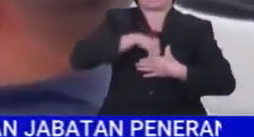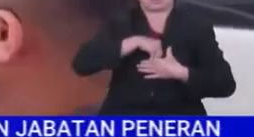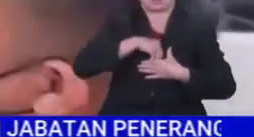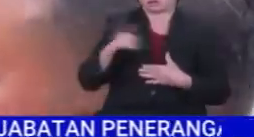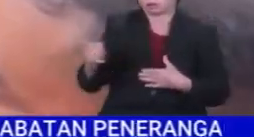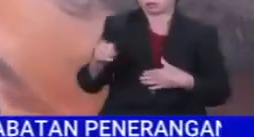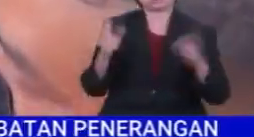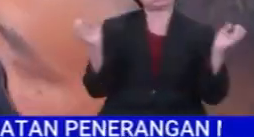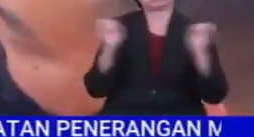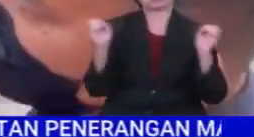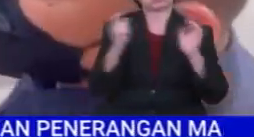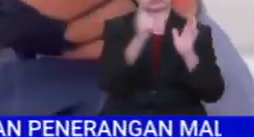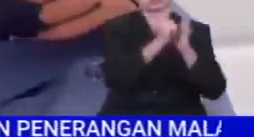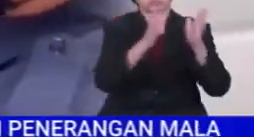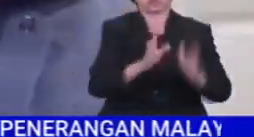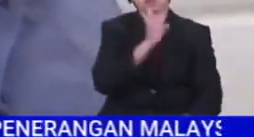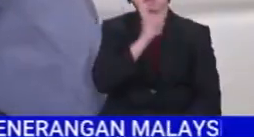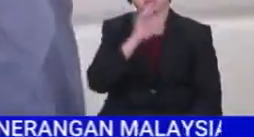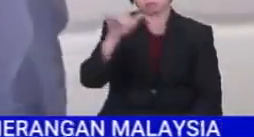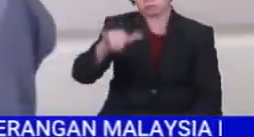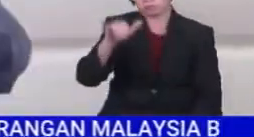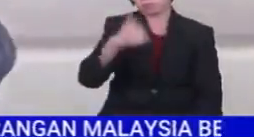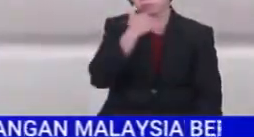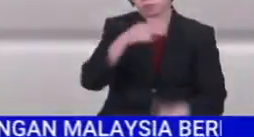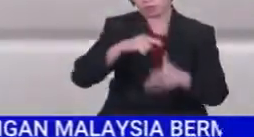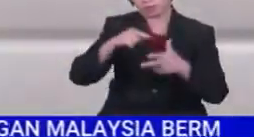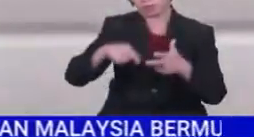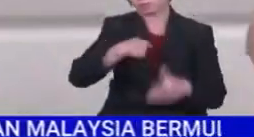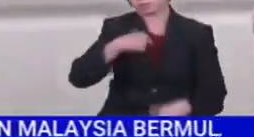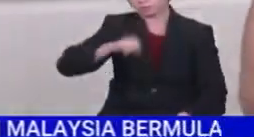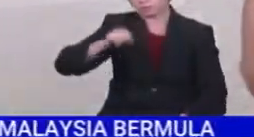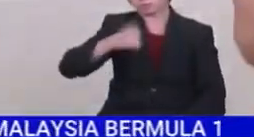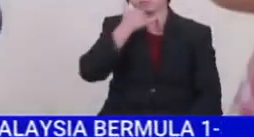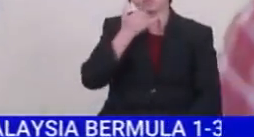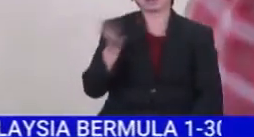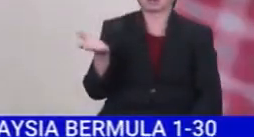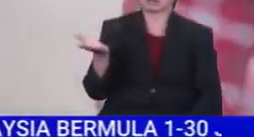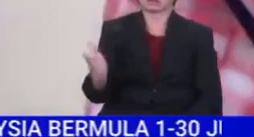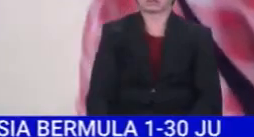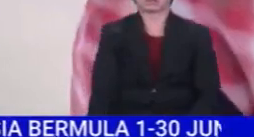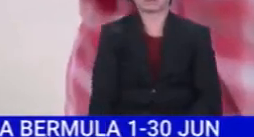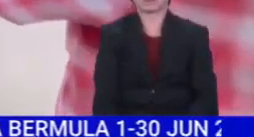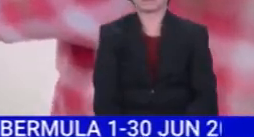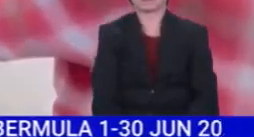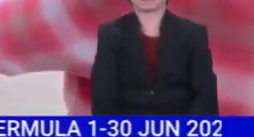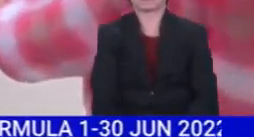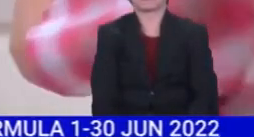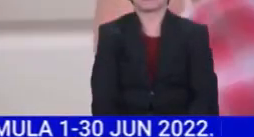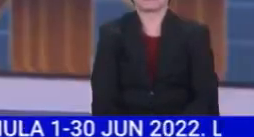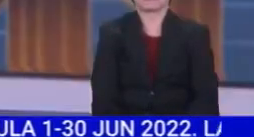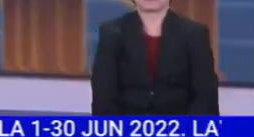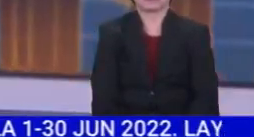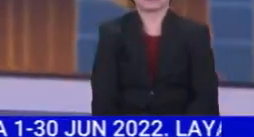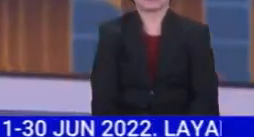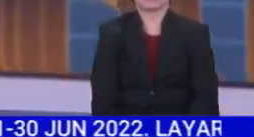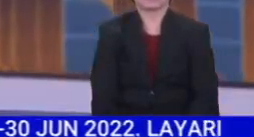yang tidak diwakili peguam mengaku salah atas kesemua pertumbuhan tersebut Hai